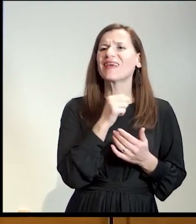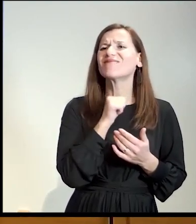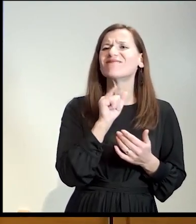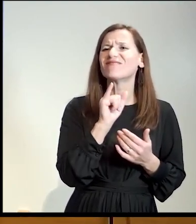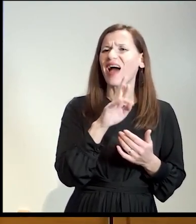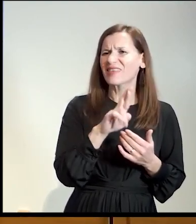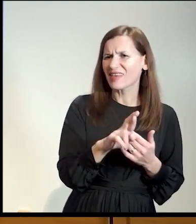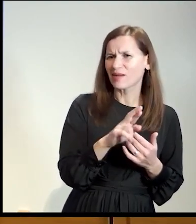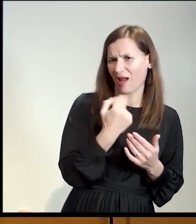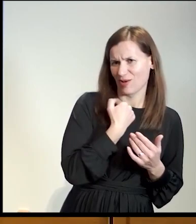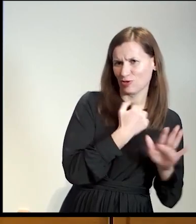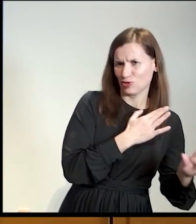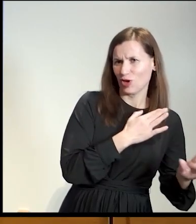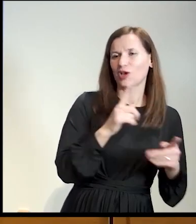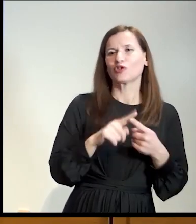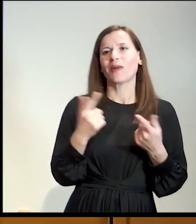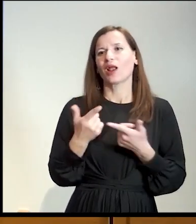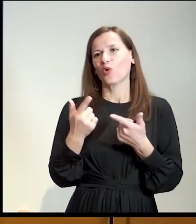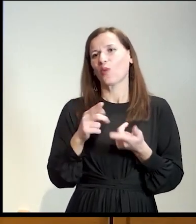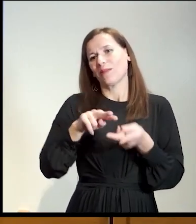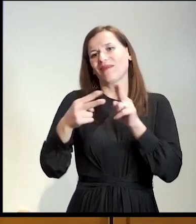v ozaljševalnik?